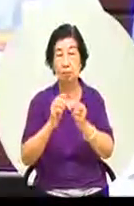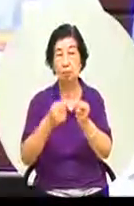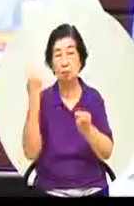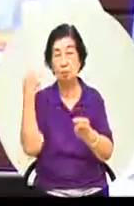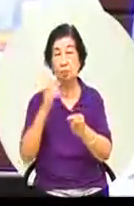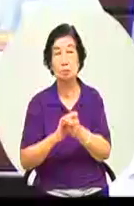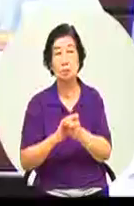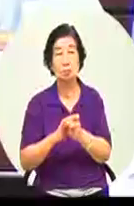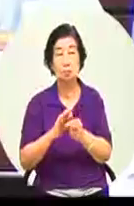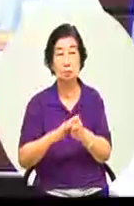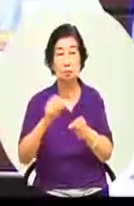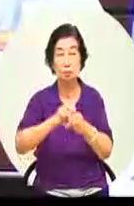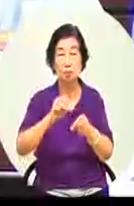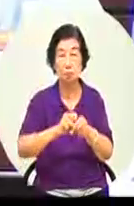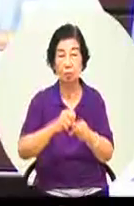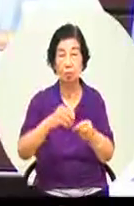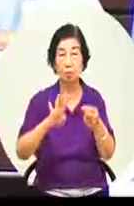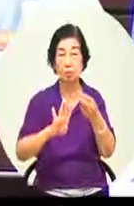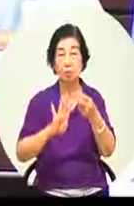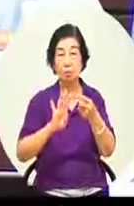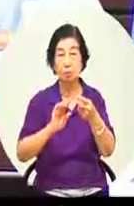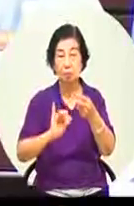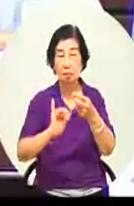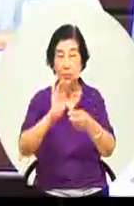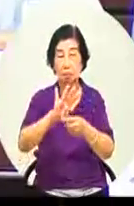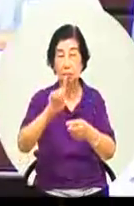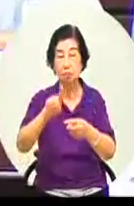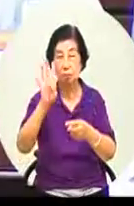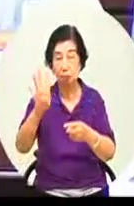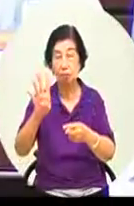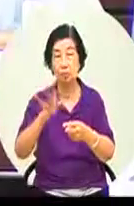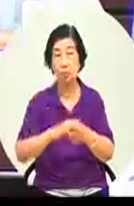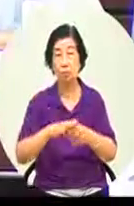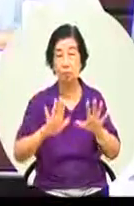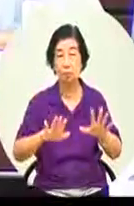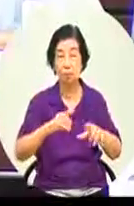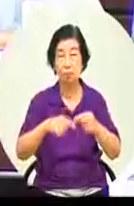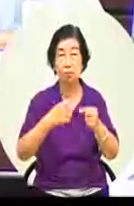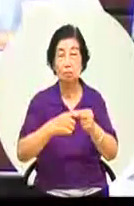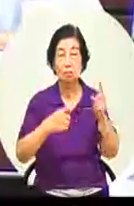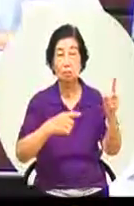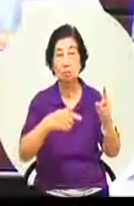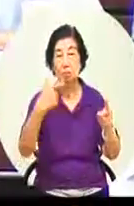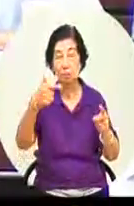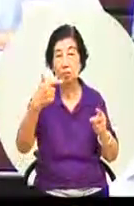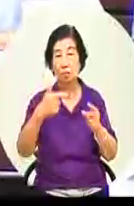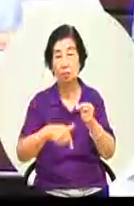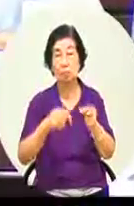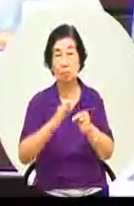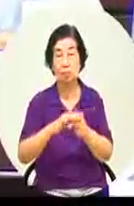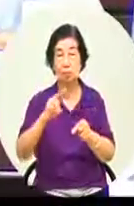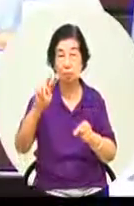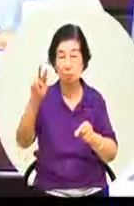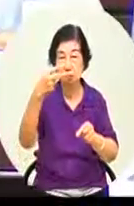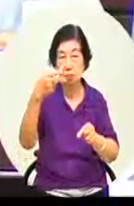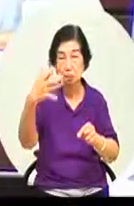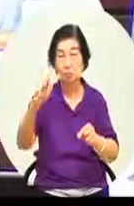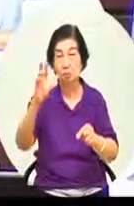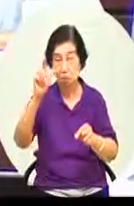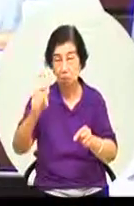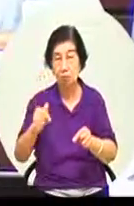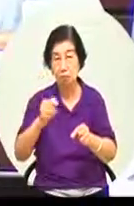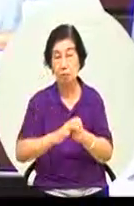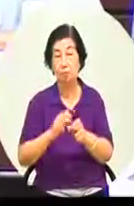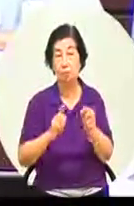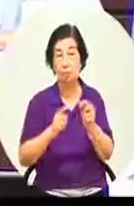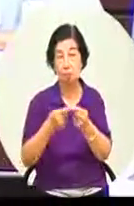了 4.18%， 那到今年统计到6月大概是224亿的产值，跟去年同期相比大概